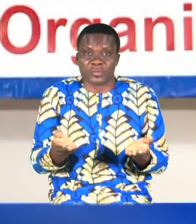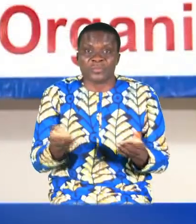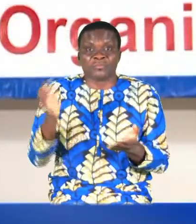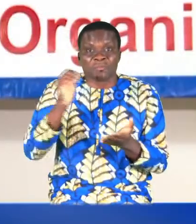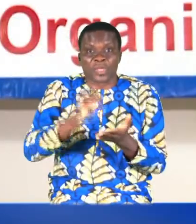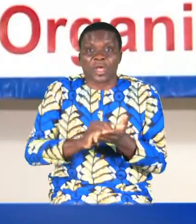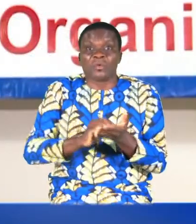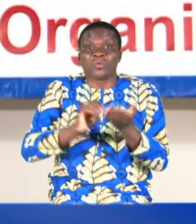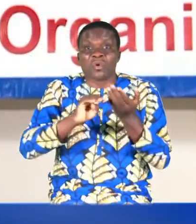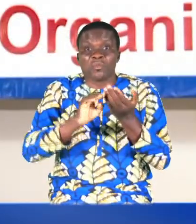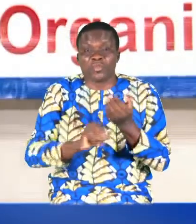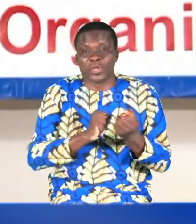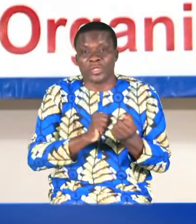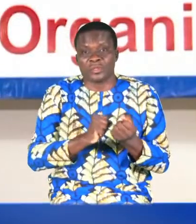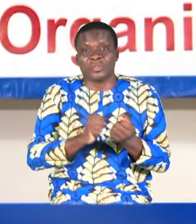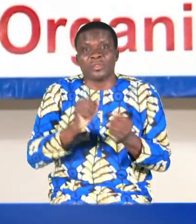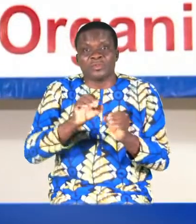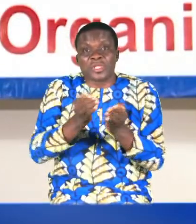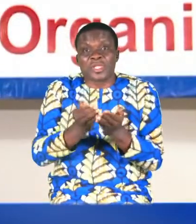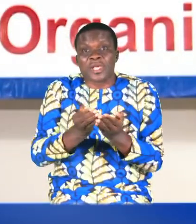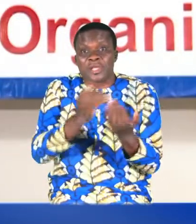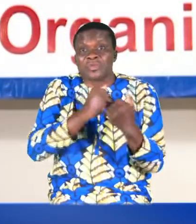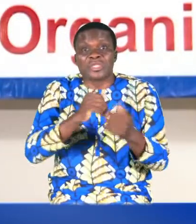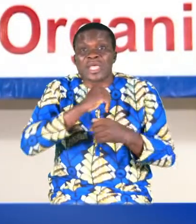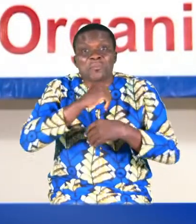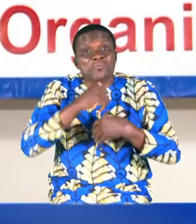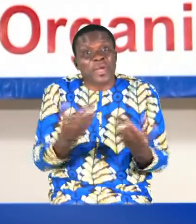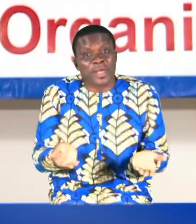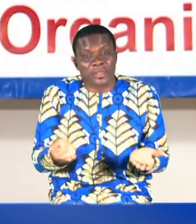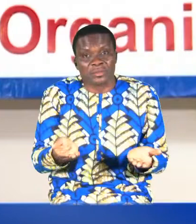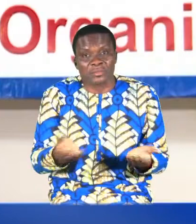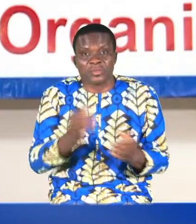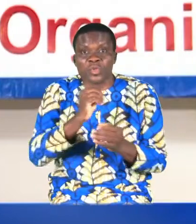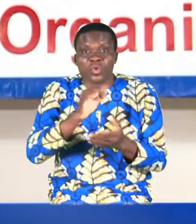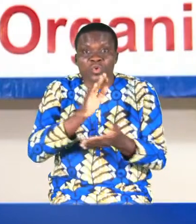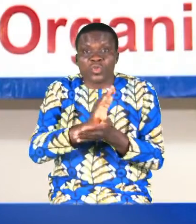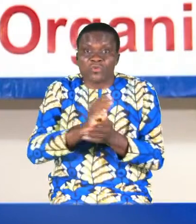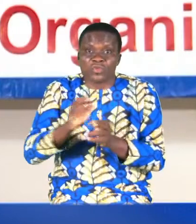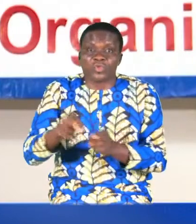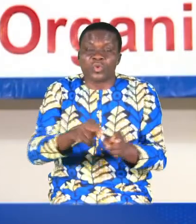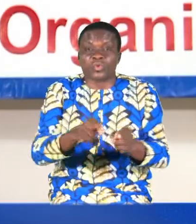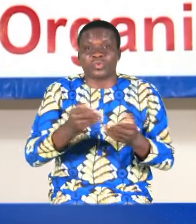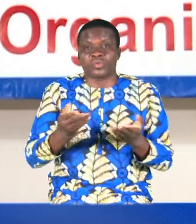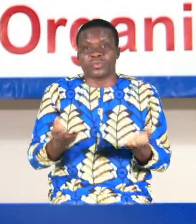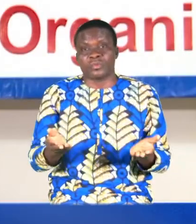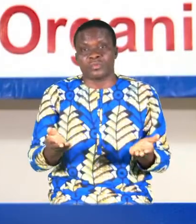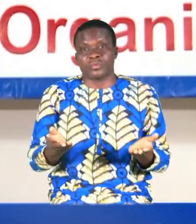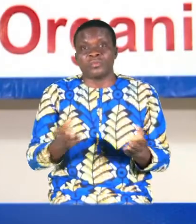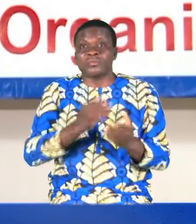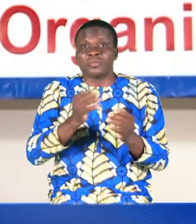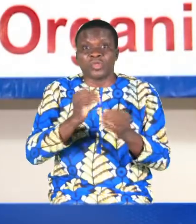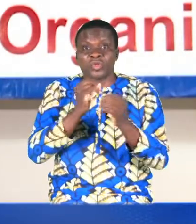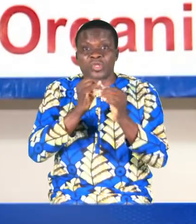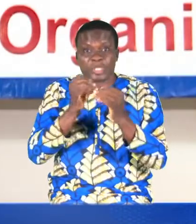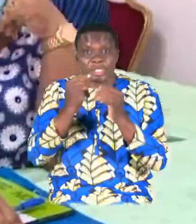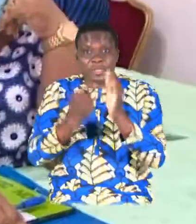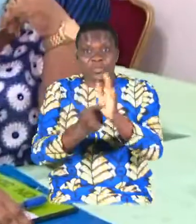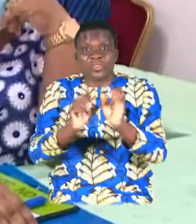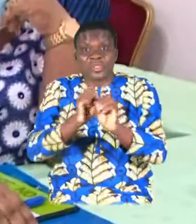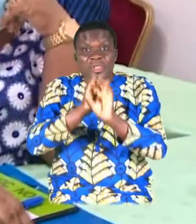encore moins de cahier de charge ou de feuille de route indiquant